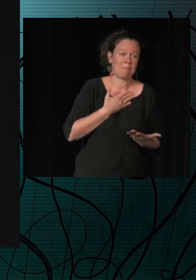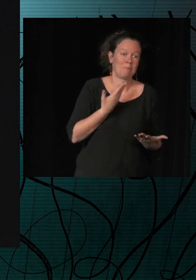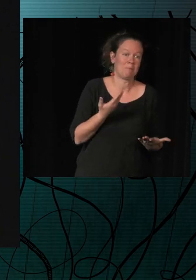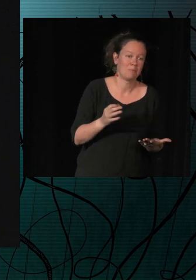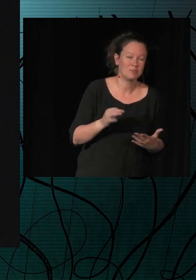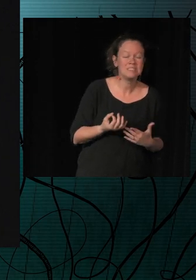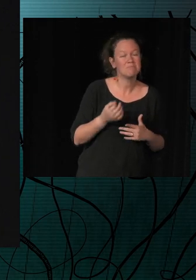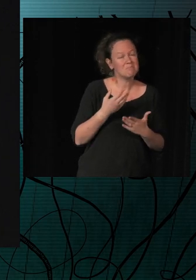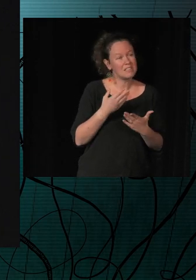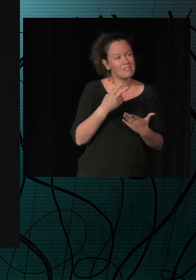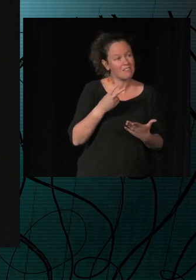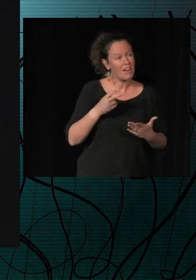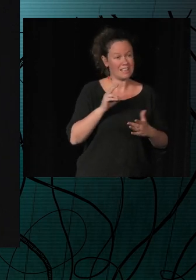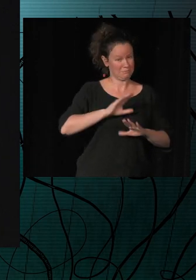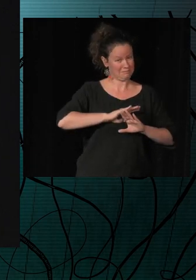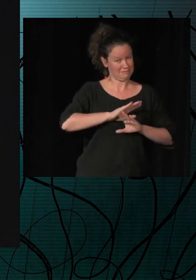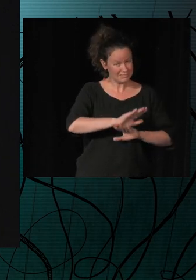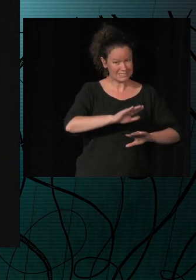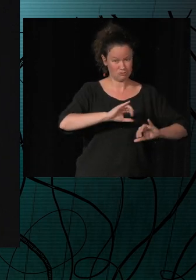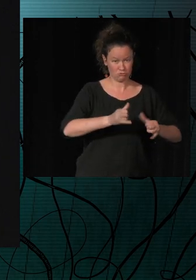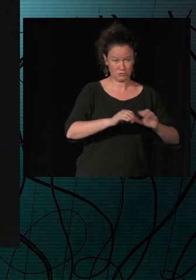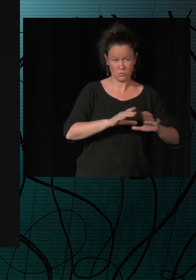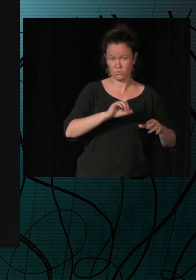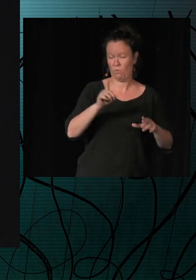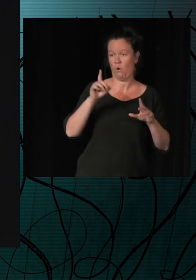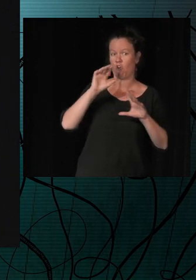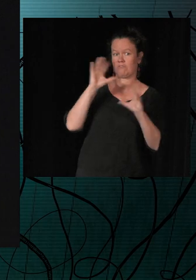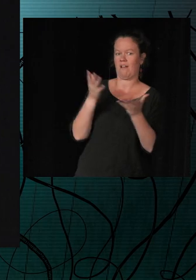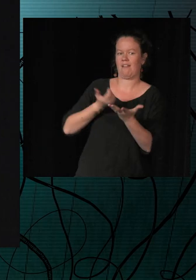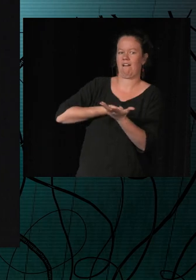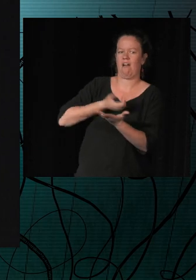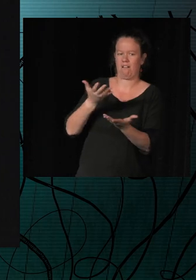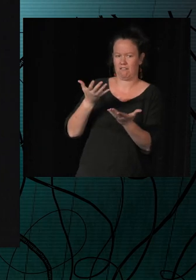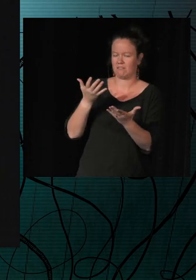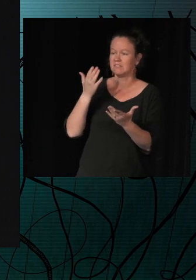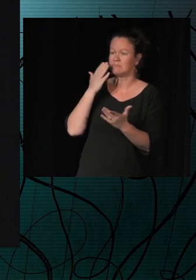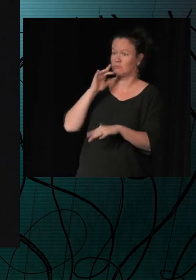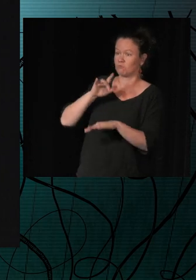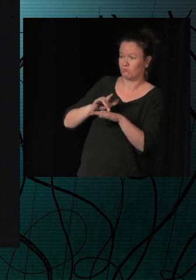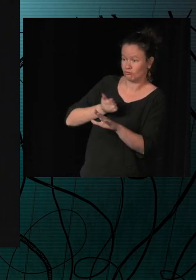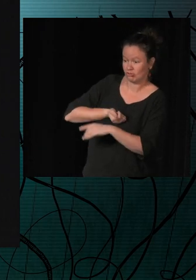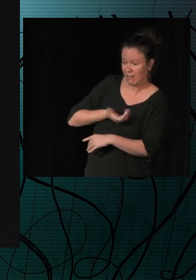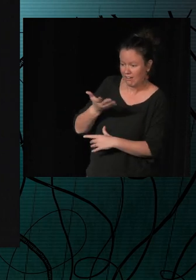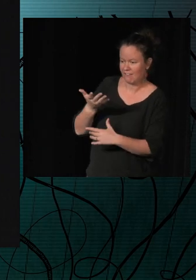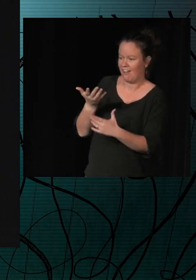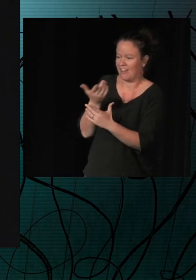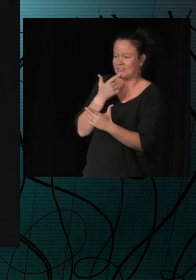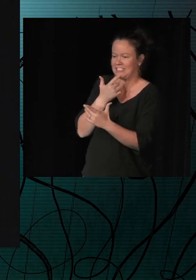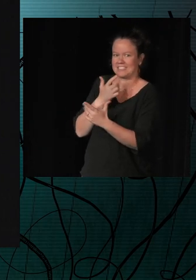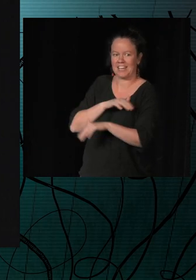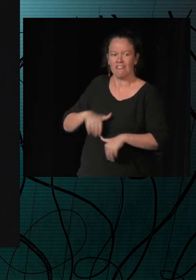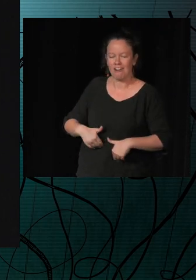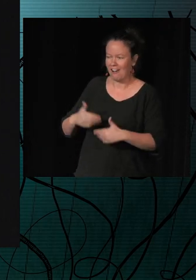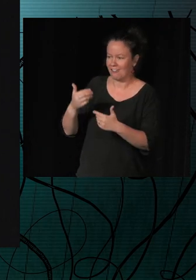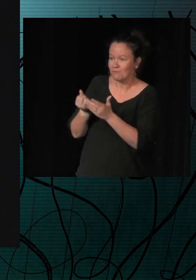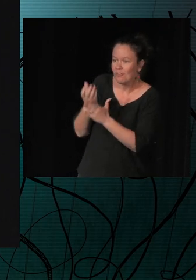une œuvre d'art en général hein c'est cette idée de s'enrichir de s'enrichir d'émotions nouvelles de s'enrichir d'une autre expérience d'une autre vision